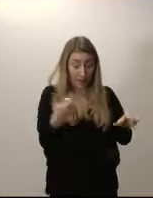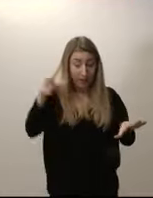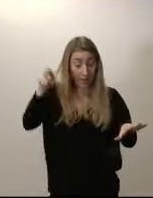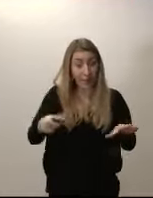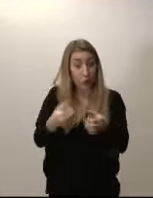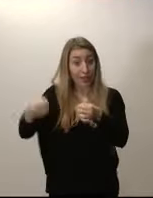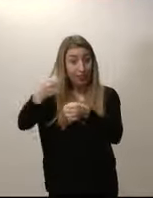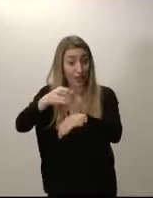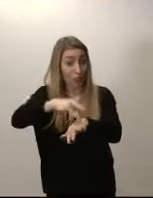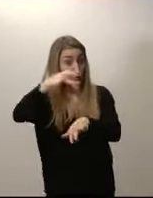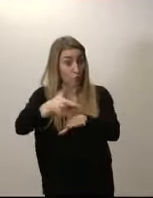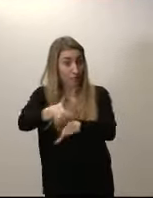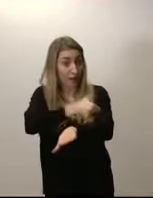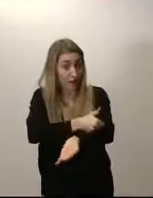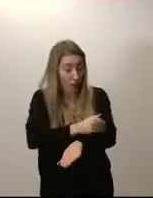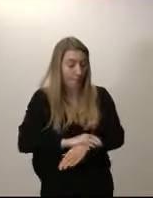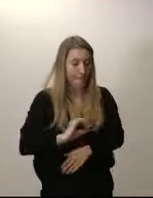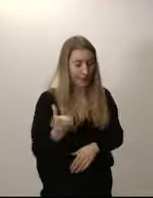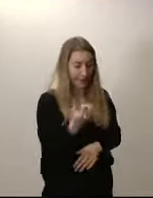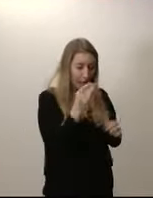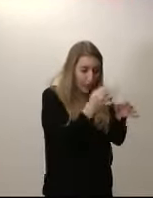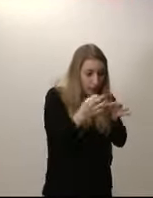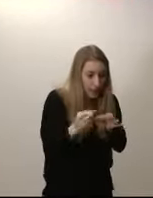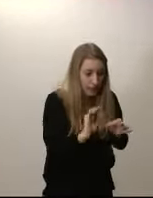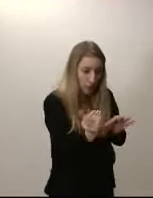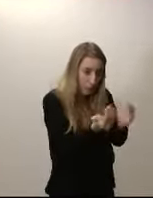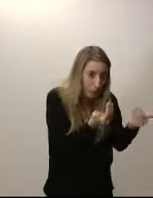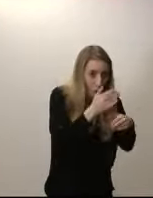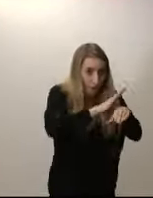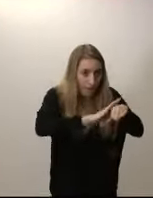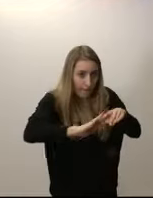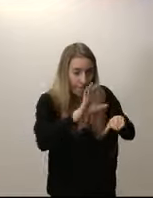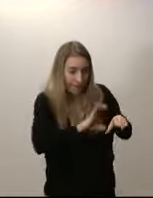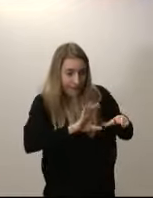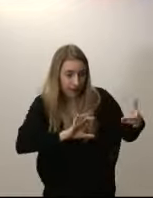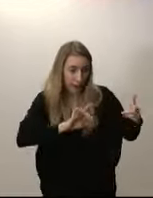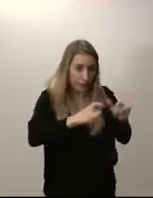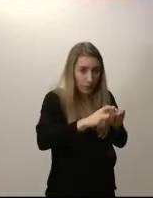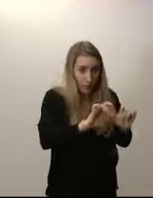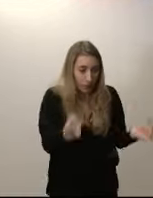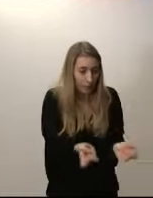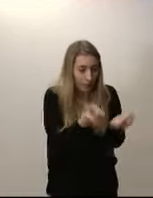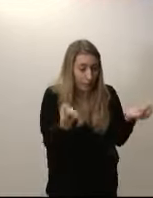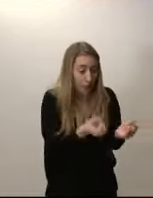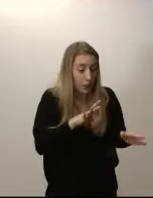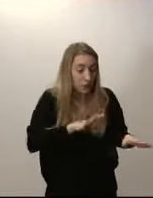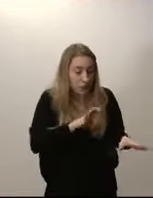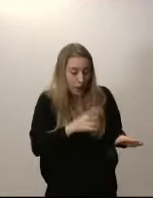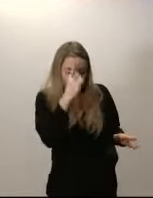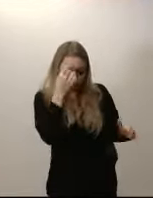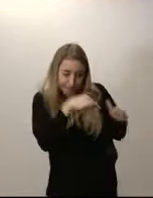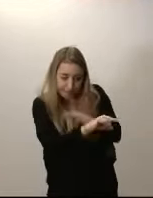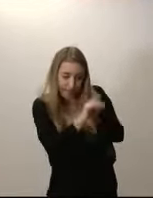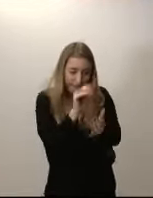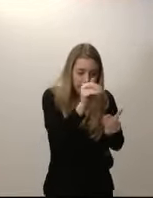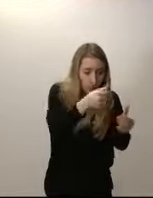Chaque pièce qu'il prend et reprend, qu'il examine, qu'il caresse, chaque combinaison qu'il essaye et essaye encore, chaque tâtonnement, chaque intuition, chaque